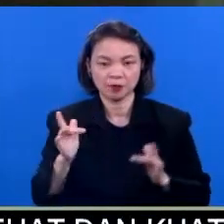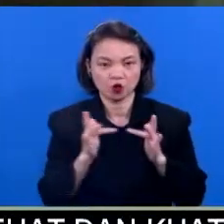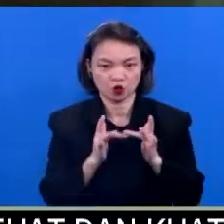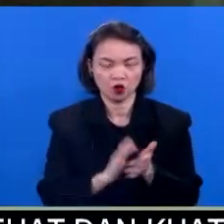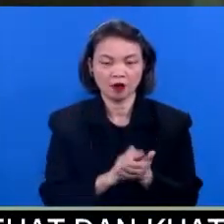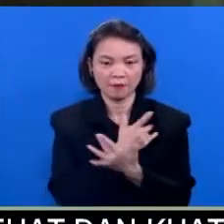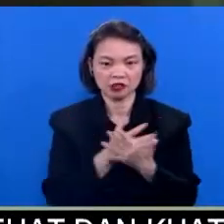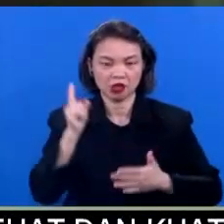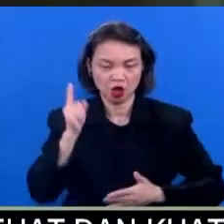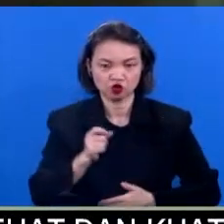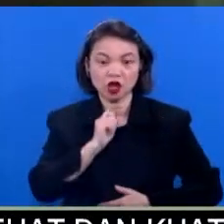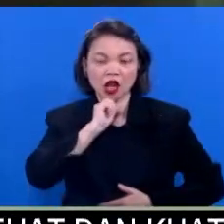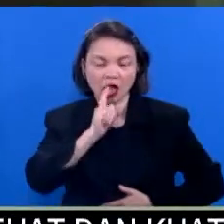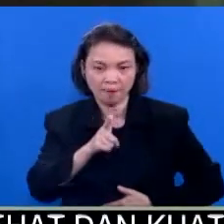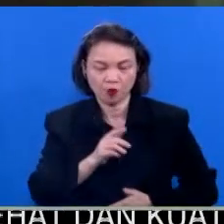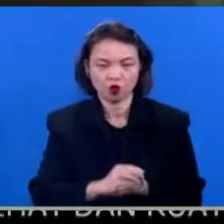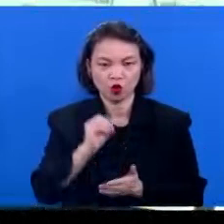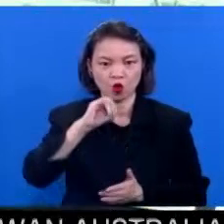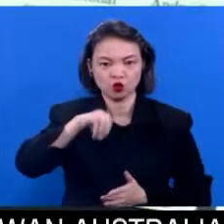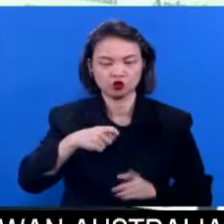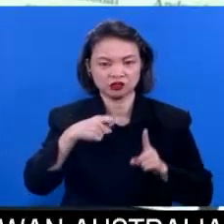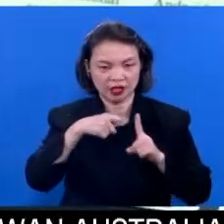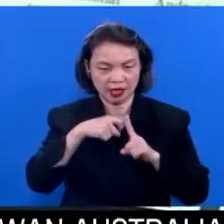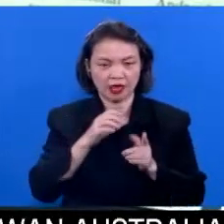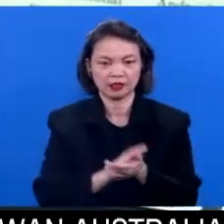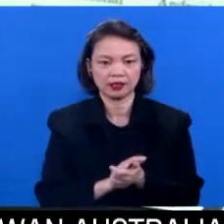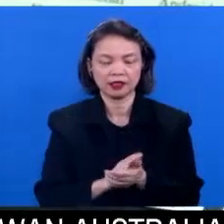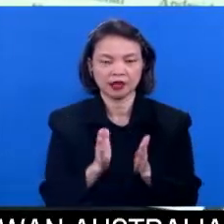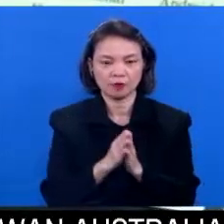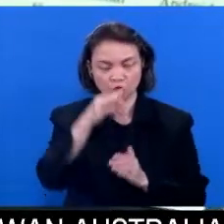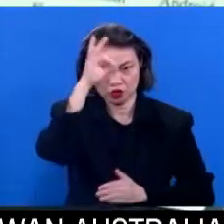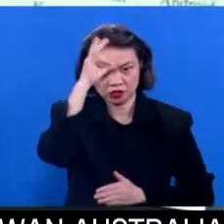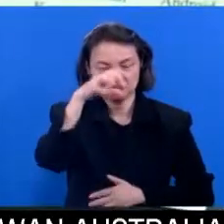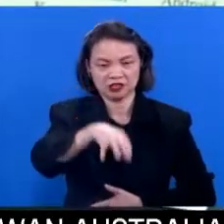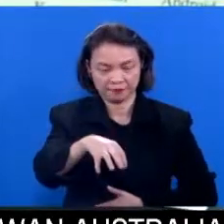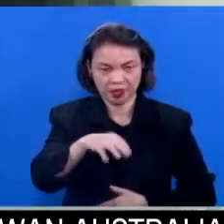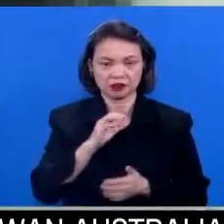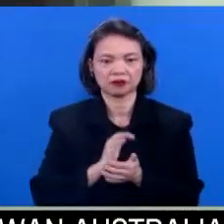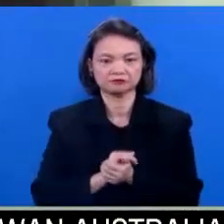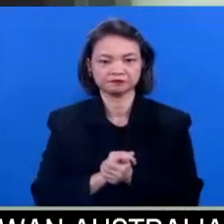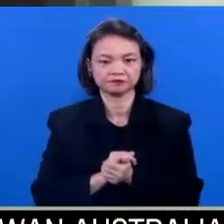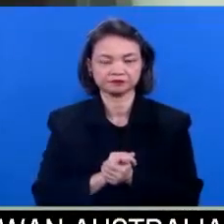melaporkan kepada OJK, Satgas Waspada Investasi, atau kepolisian setempat.